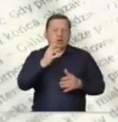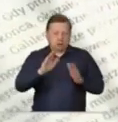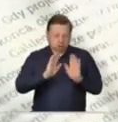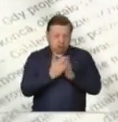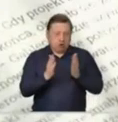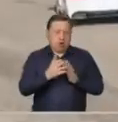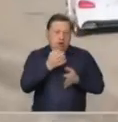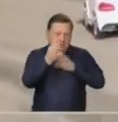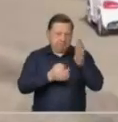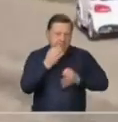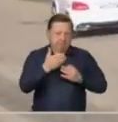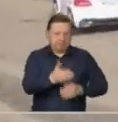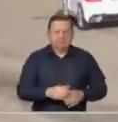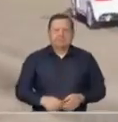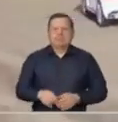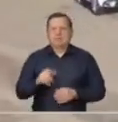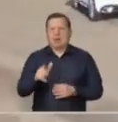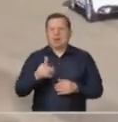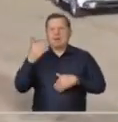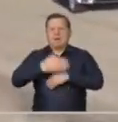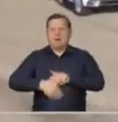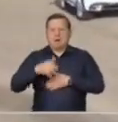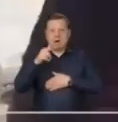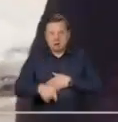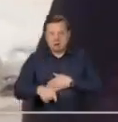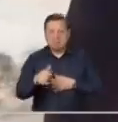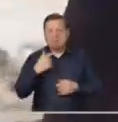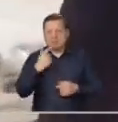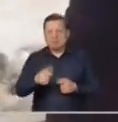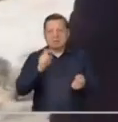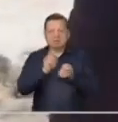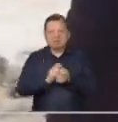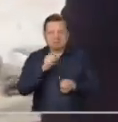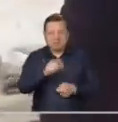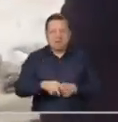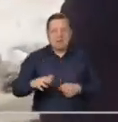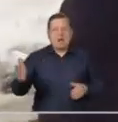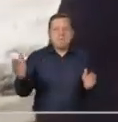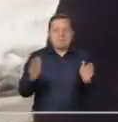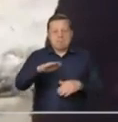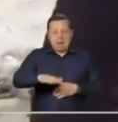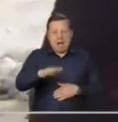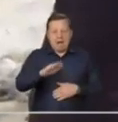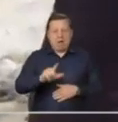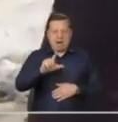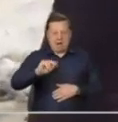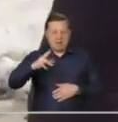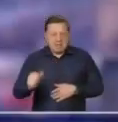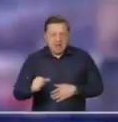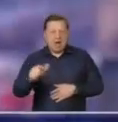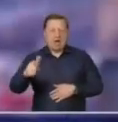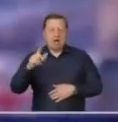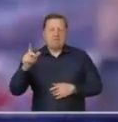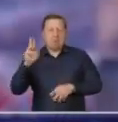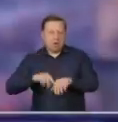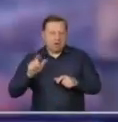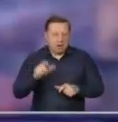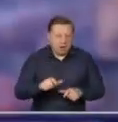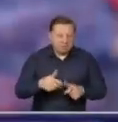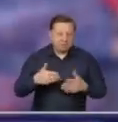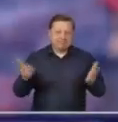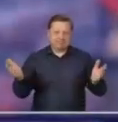teleekspresie. A na koniec interwencja z przymrużeniem oka, czyli jak mała Lena oczarowała pomorskich policjantów. O kocie